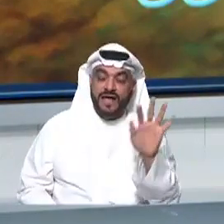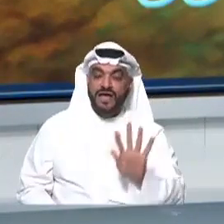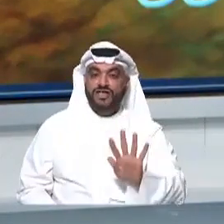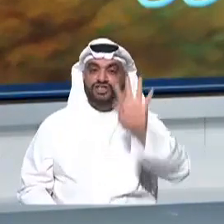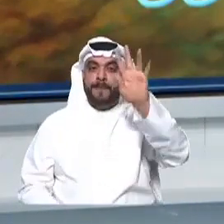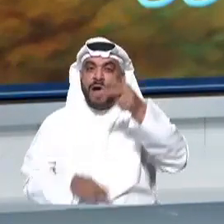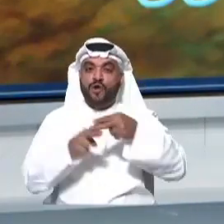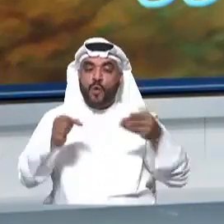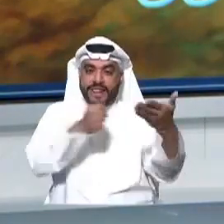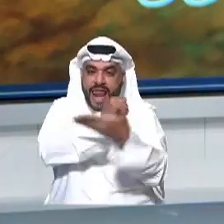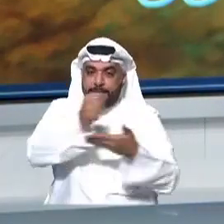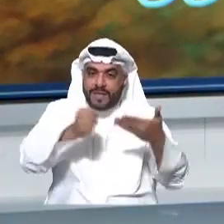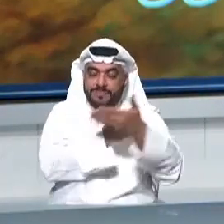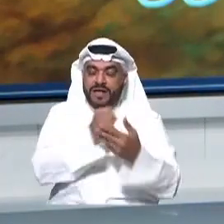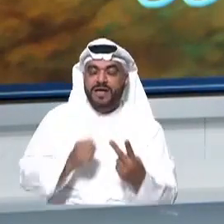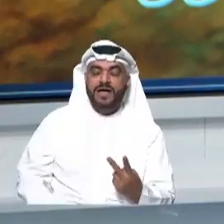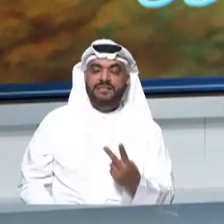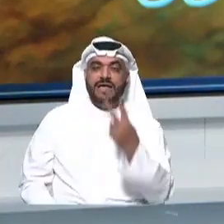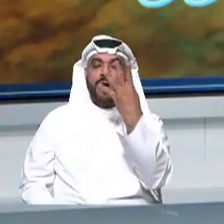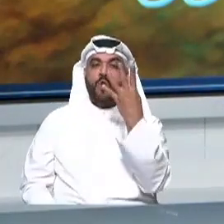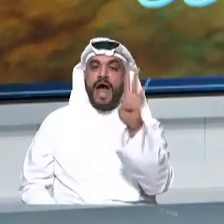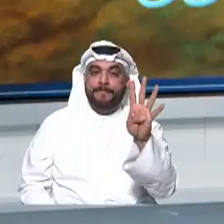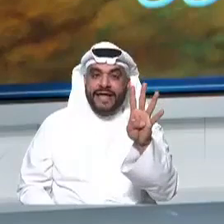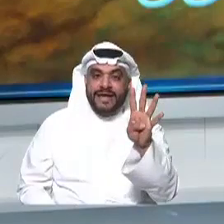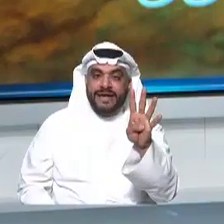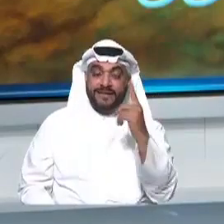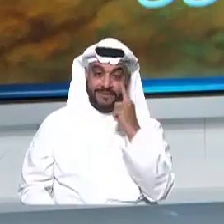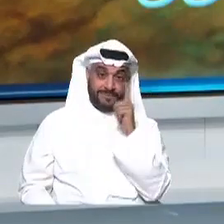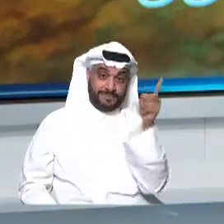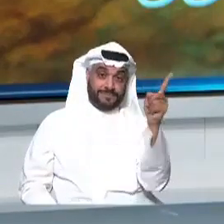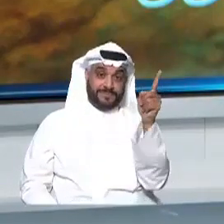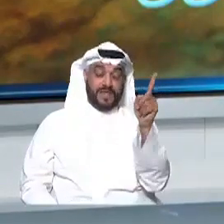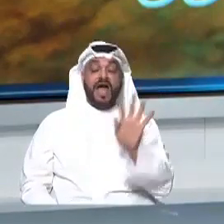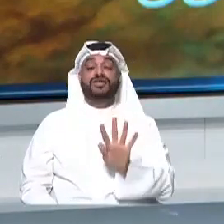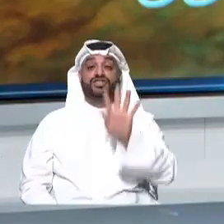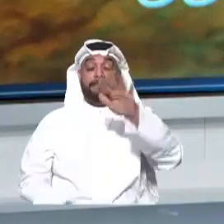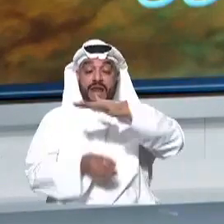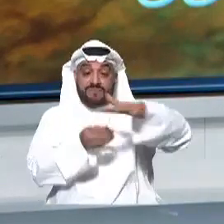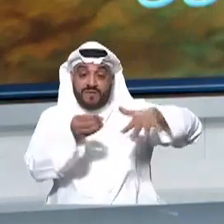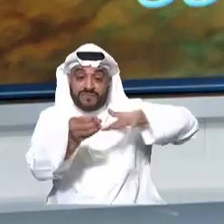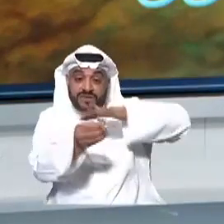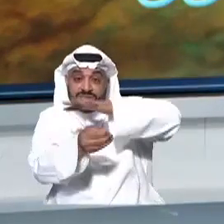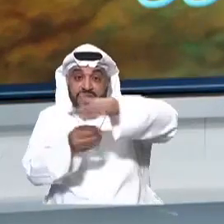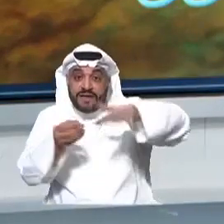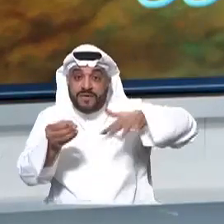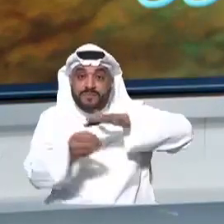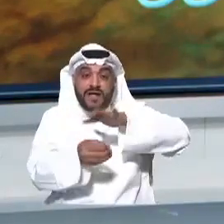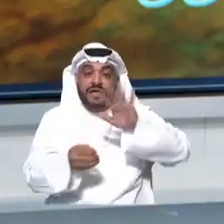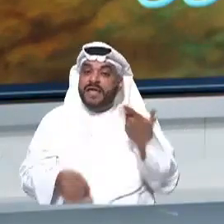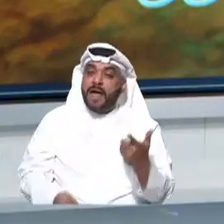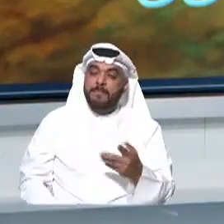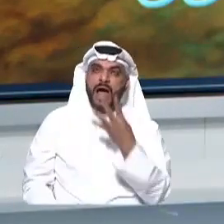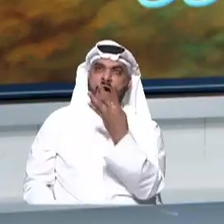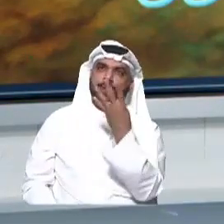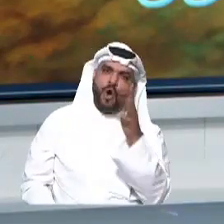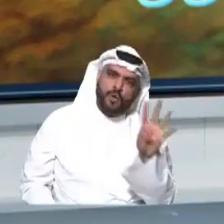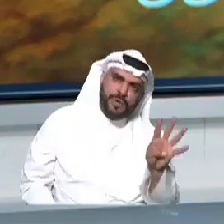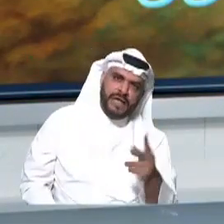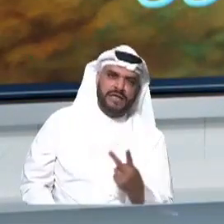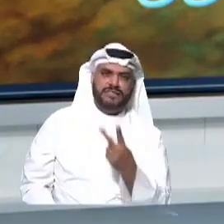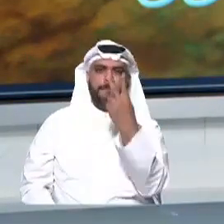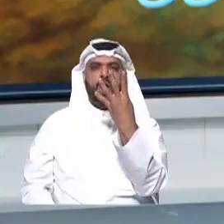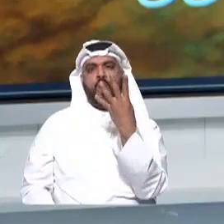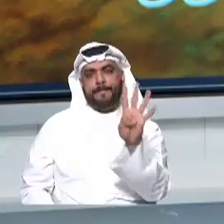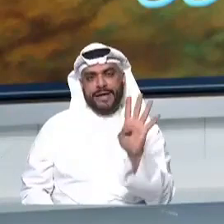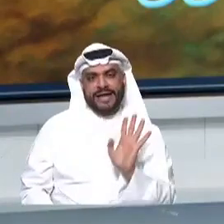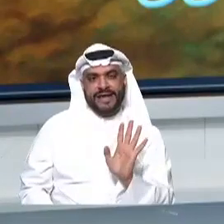الشمالية العبدلي أيضا 47 درجة مئوية، بالنسبة لجزرنا الشمالية وأربا بوبيان وفيلتشا ما بين 44 إلى 47